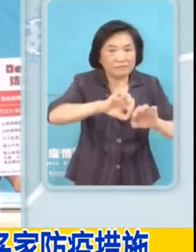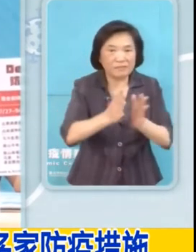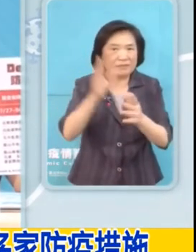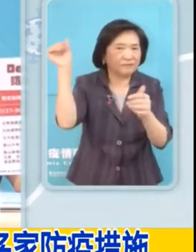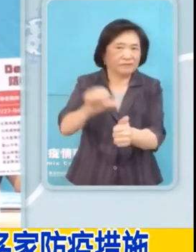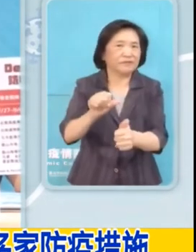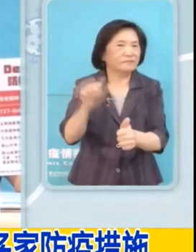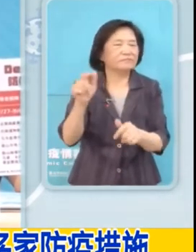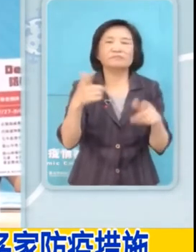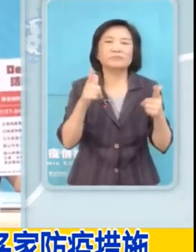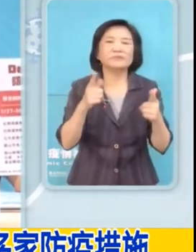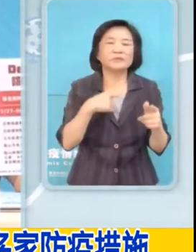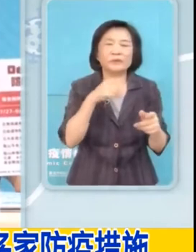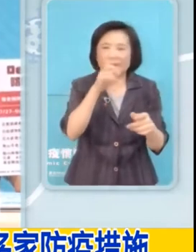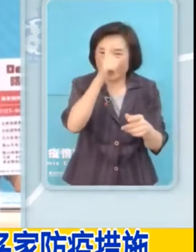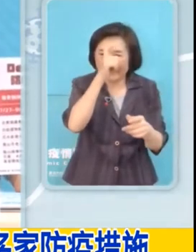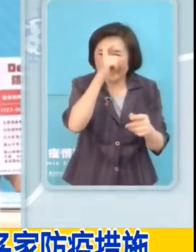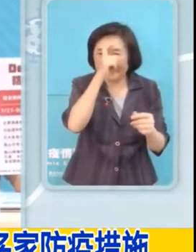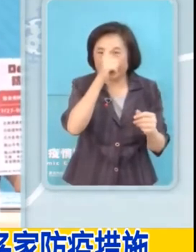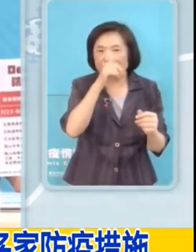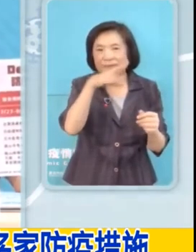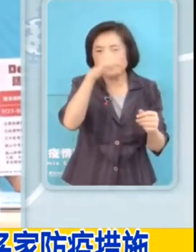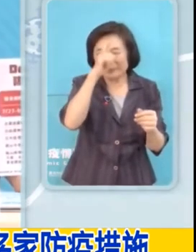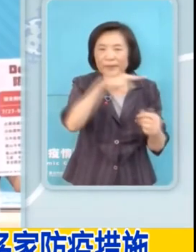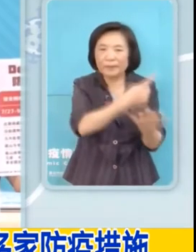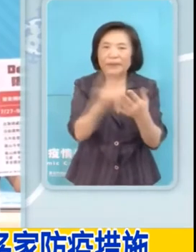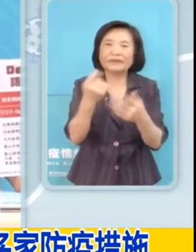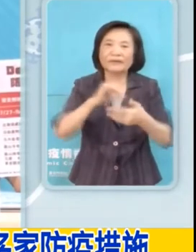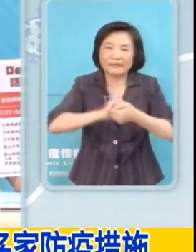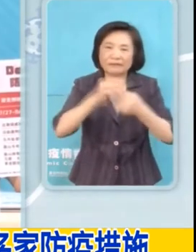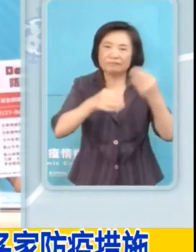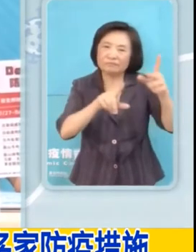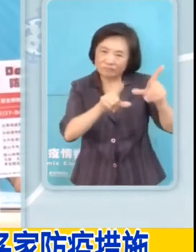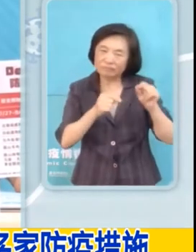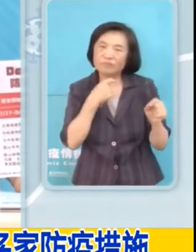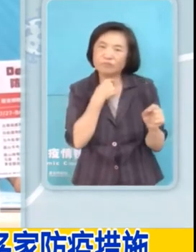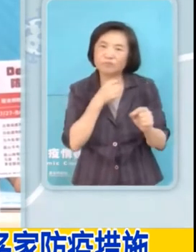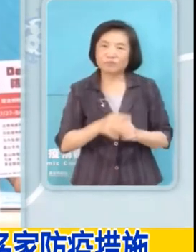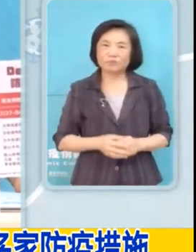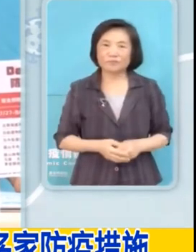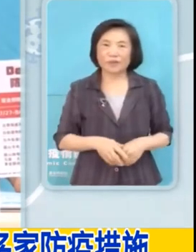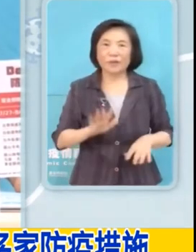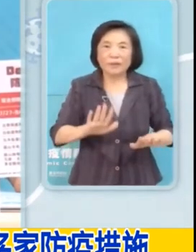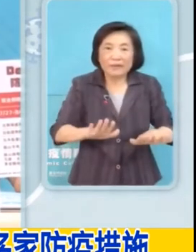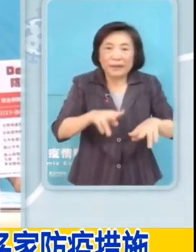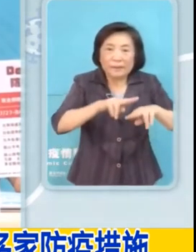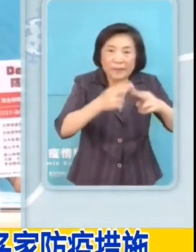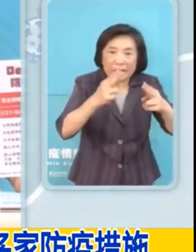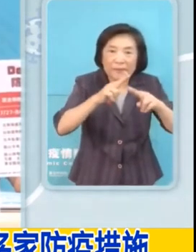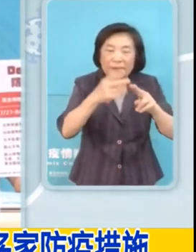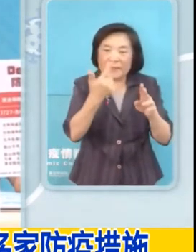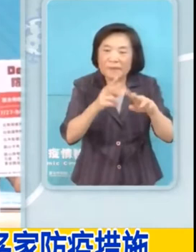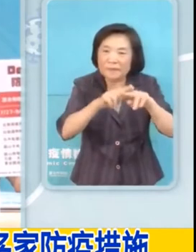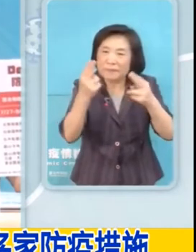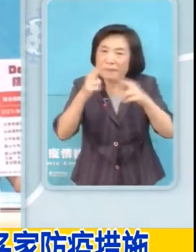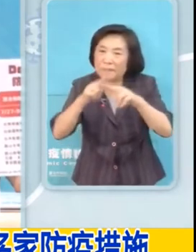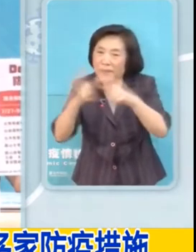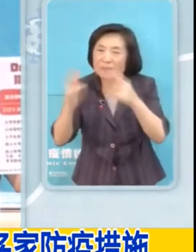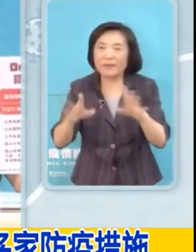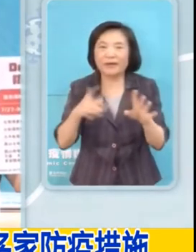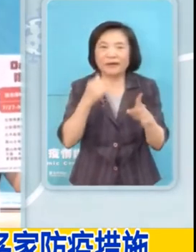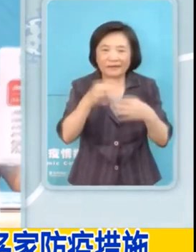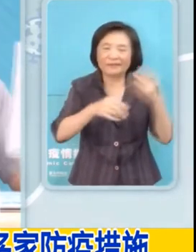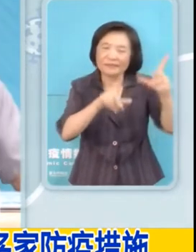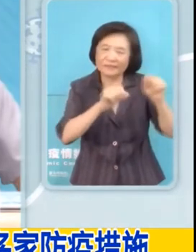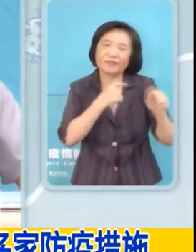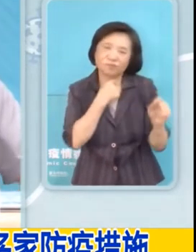罚钱干什么，但是还是希望说大家要配合了哈。在逐步解封的过程当中哦，还是按照规矩来